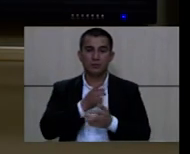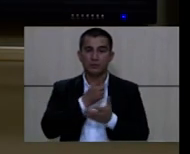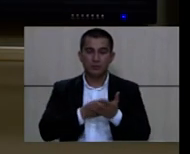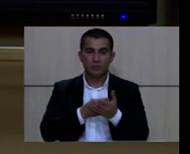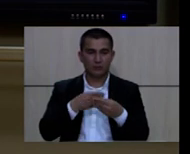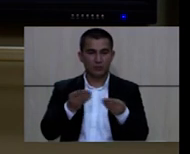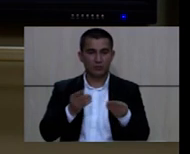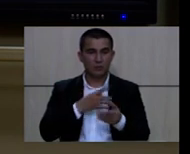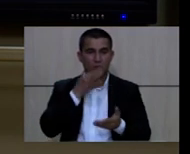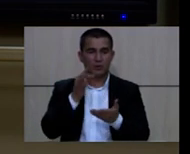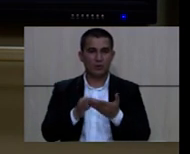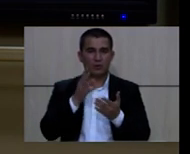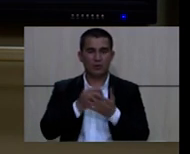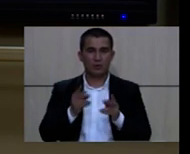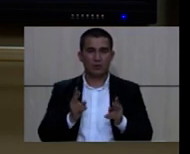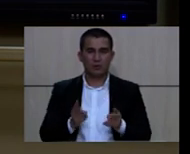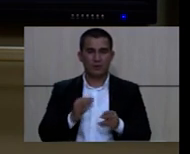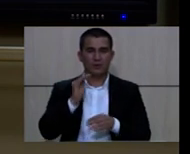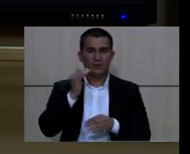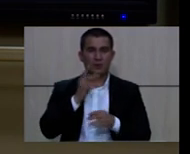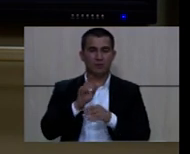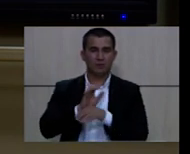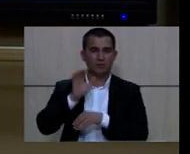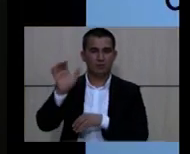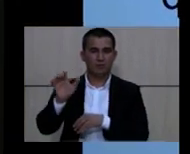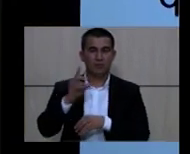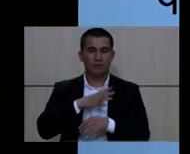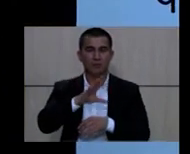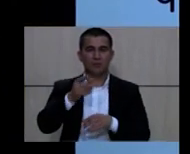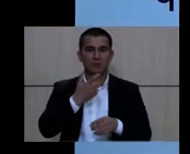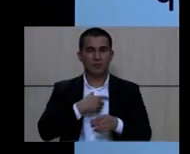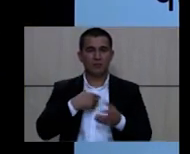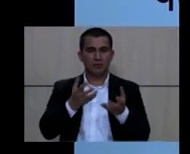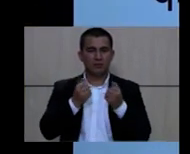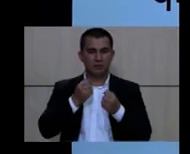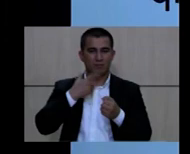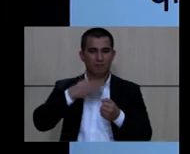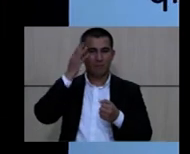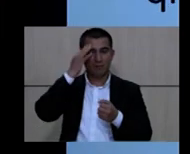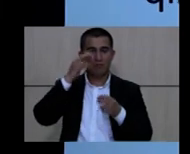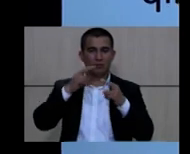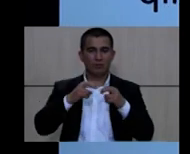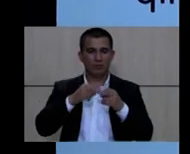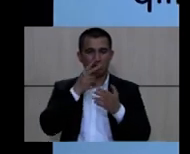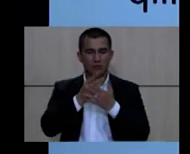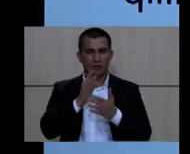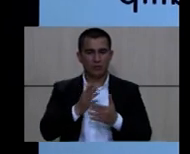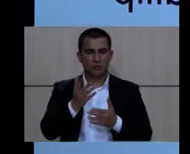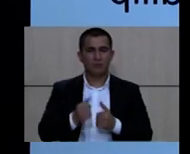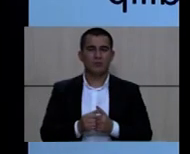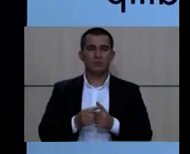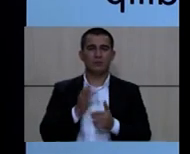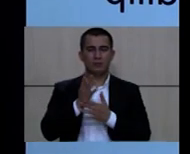bajarib, fizika fani ustozingizga yuborasiz va olgan bilimlaringizni tekshirib baholaysiz. Shuning bilan